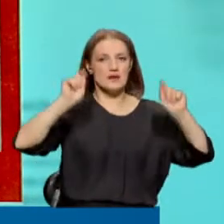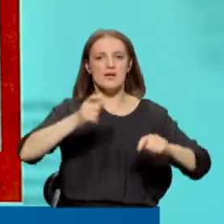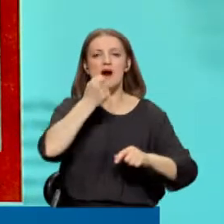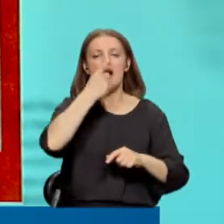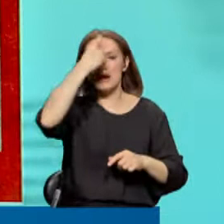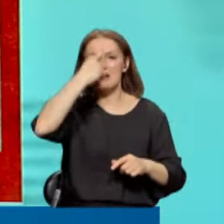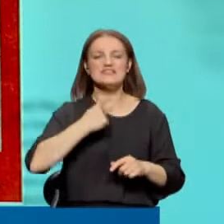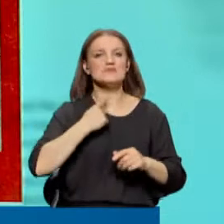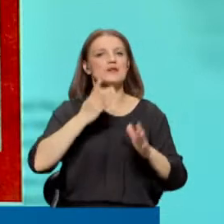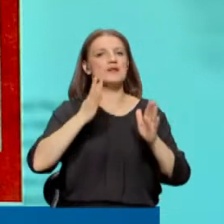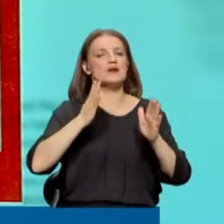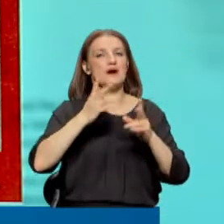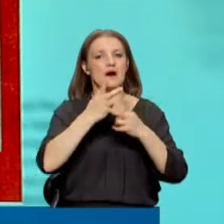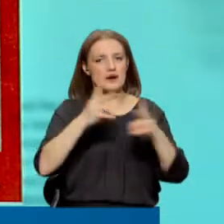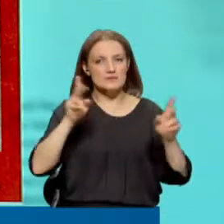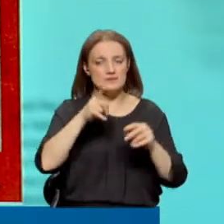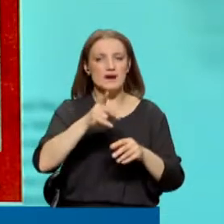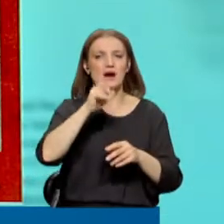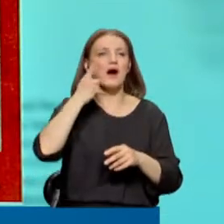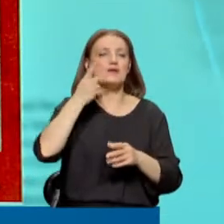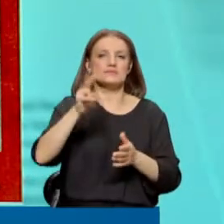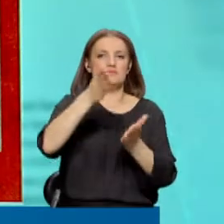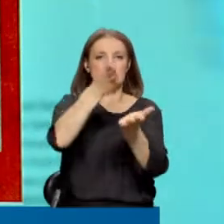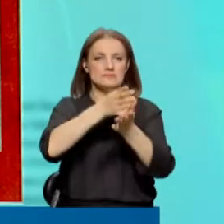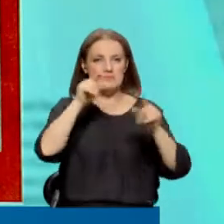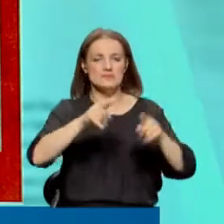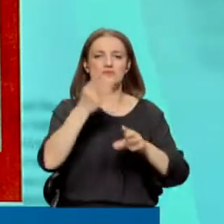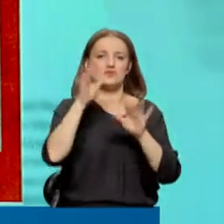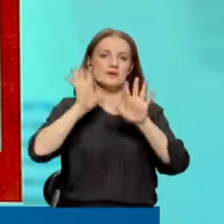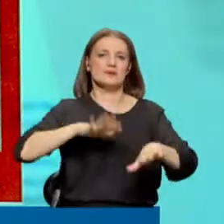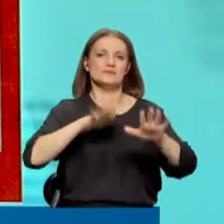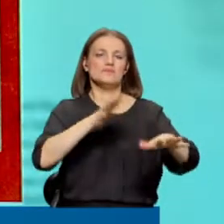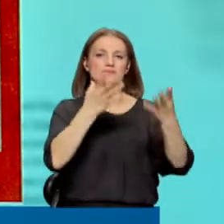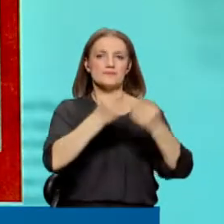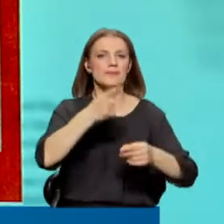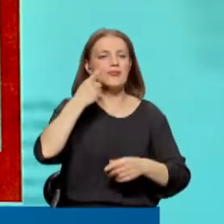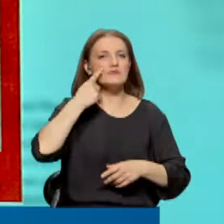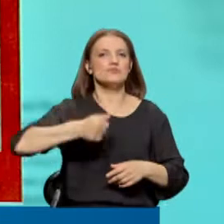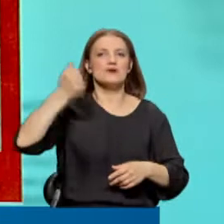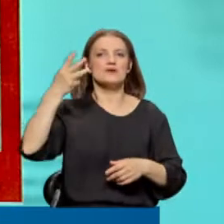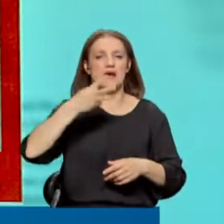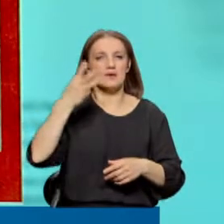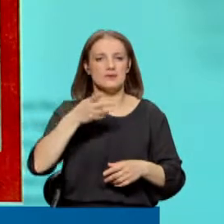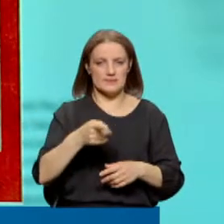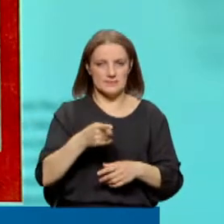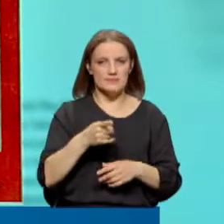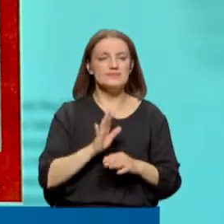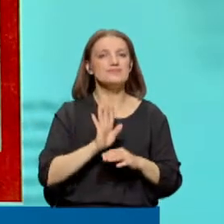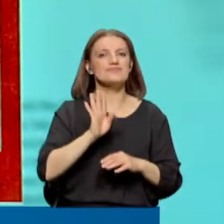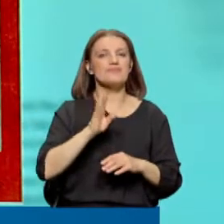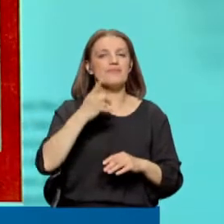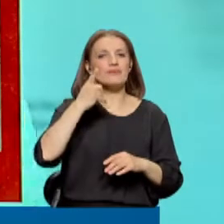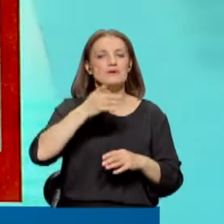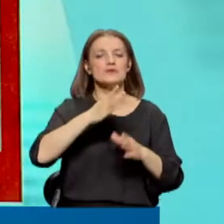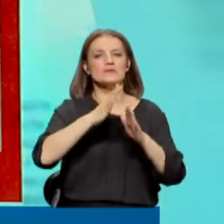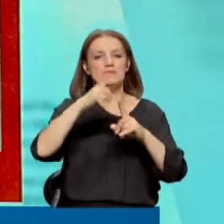resmi törenlerin ardından Anıtkabir çocukların akınına uğradı. Erdoğan yine yok, bir başka başlıktı. Türkiye